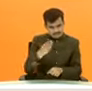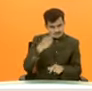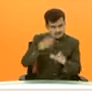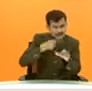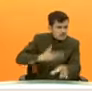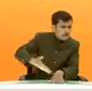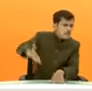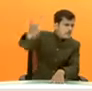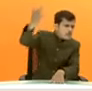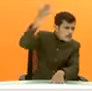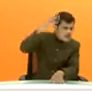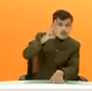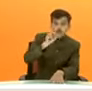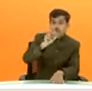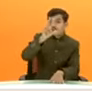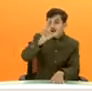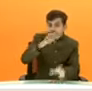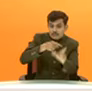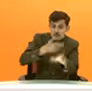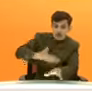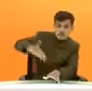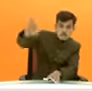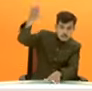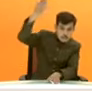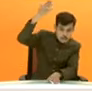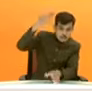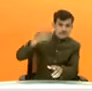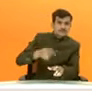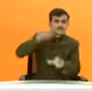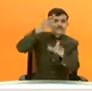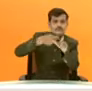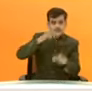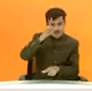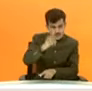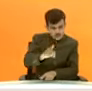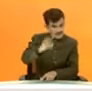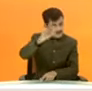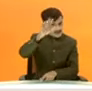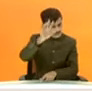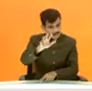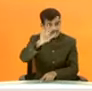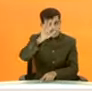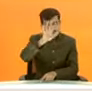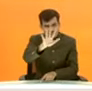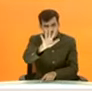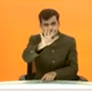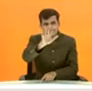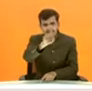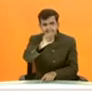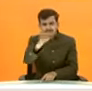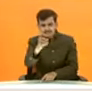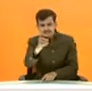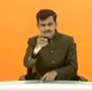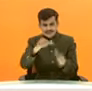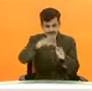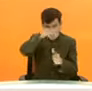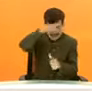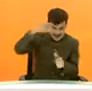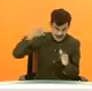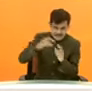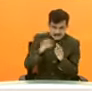साल पहले लेकर चलता हूं। साल 1917। अप्रैल और मई